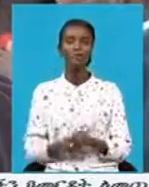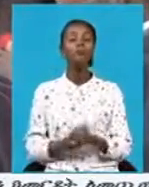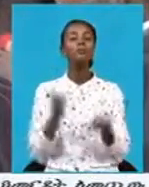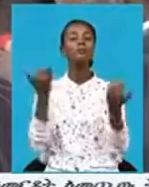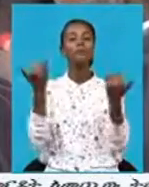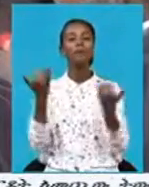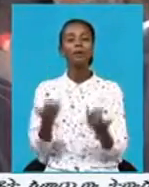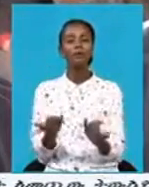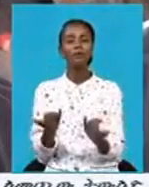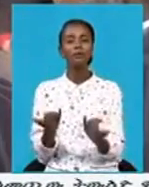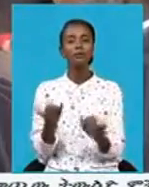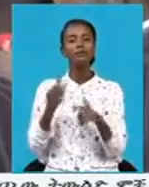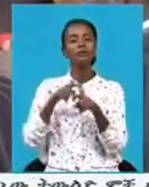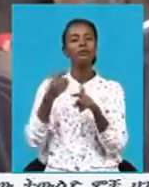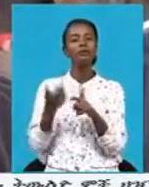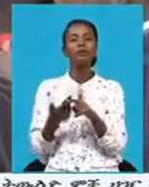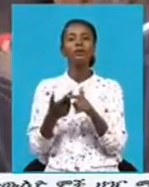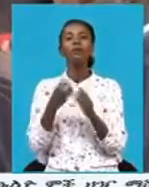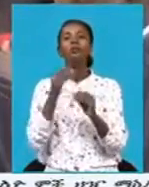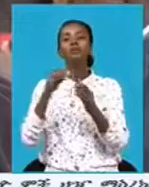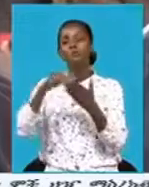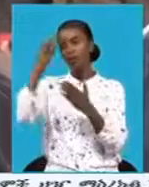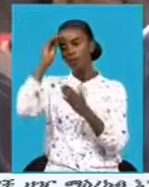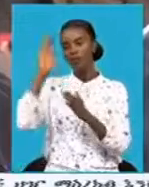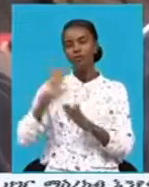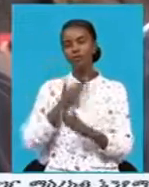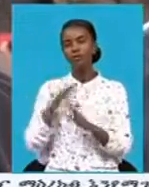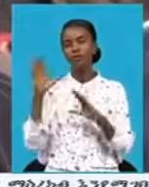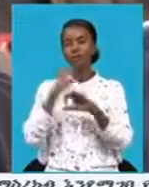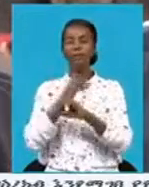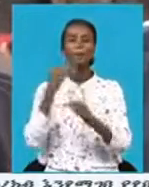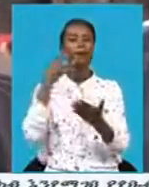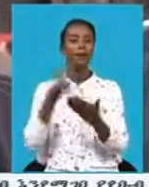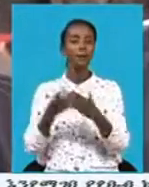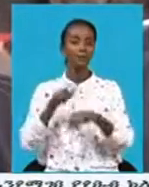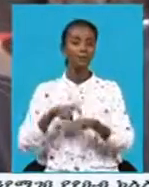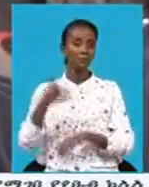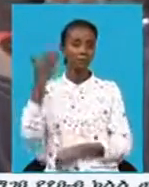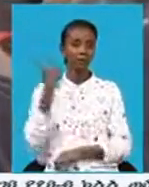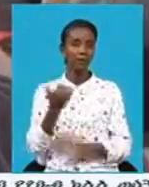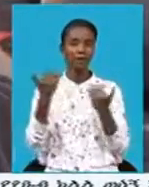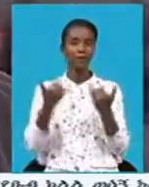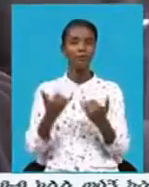አሁን ኦልሬዲ ያው ትምህርታችን ጨርሰናል። መልካም ጊዜ ነበረን።